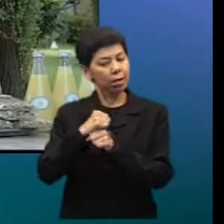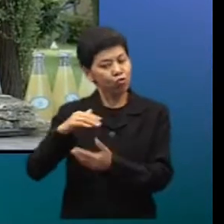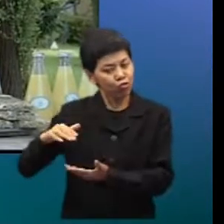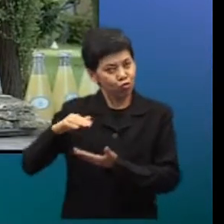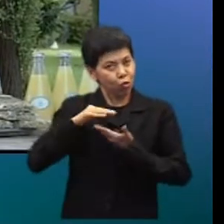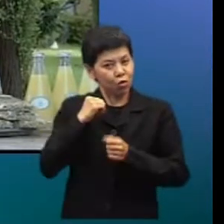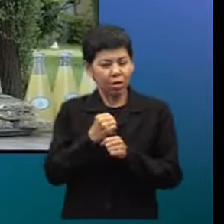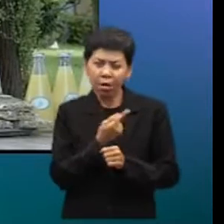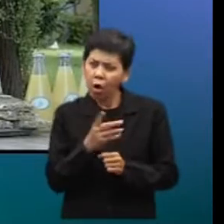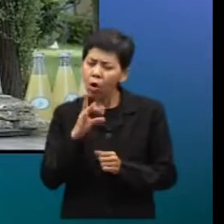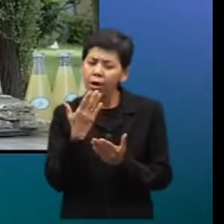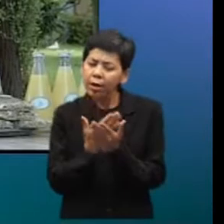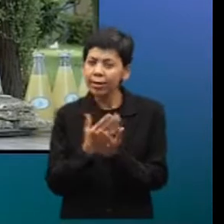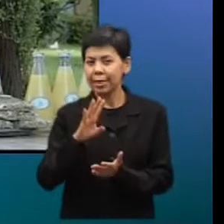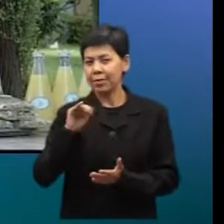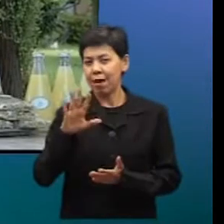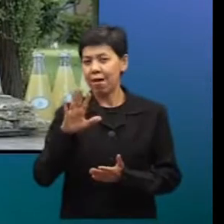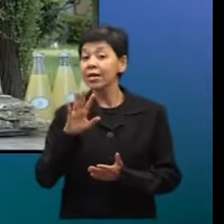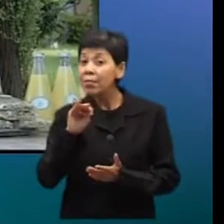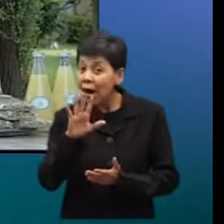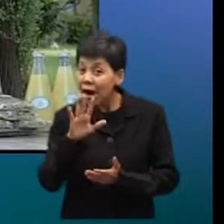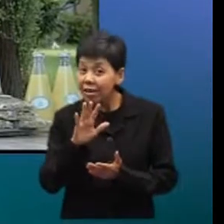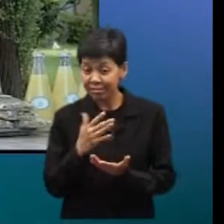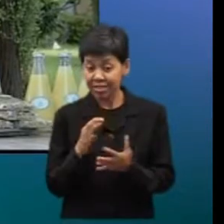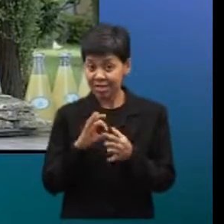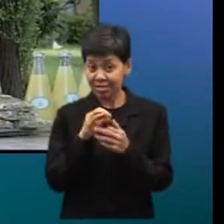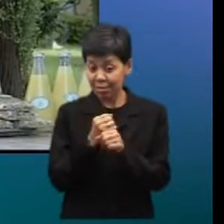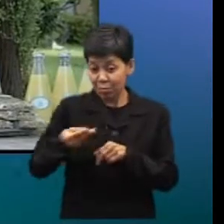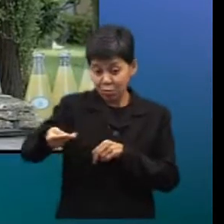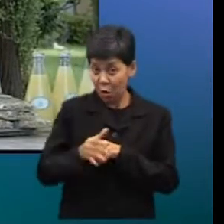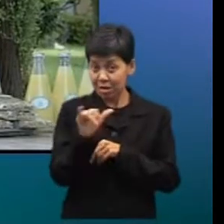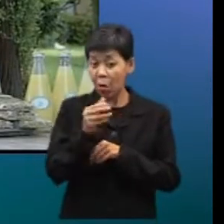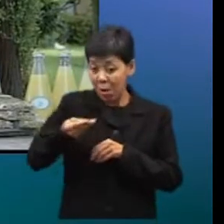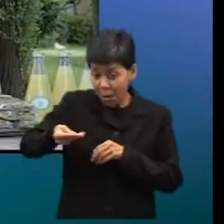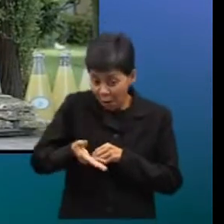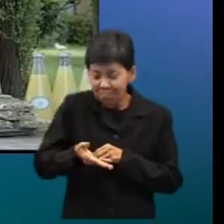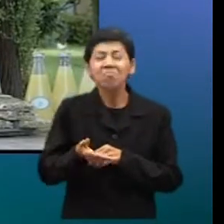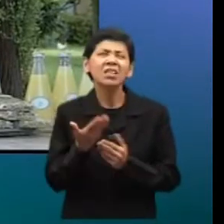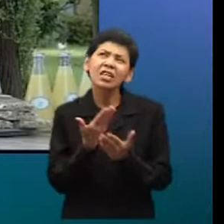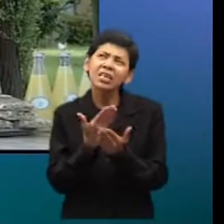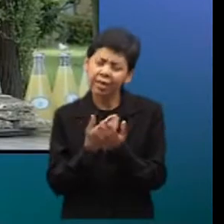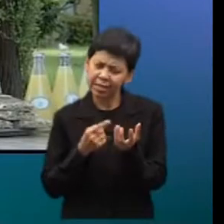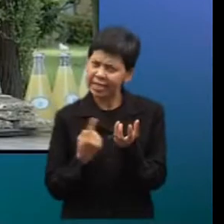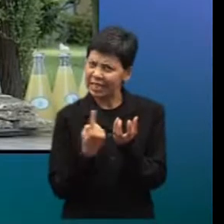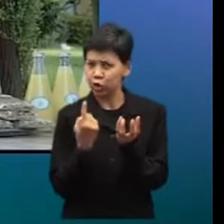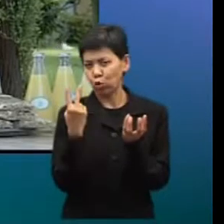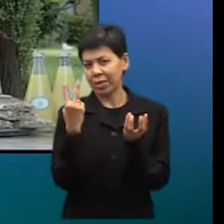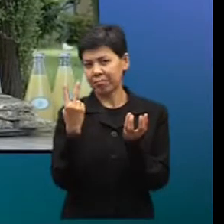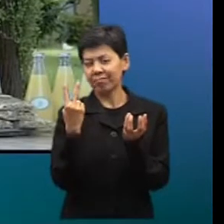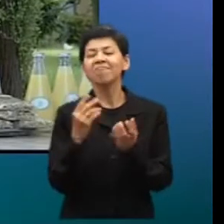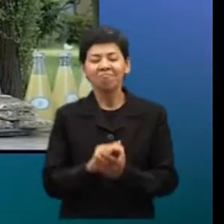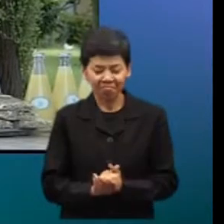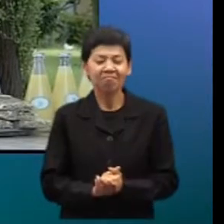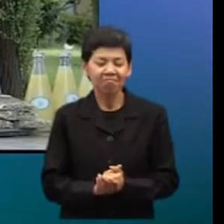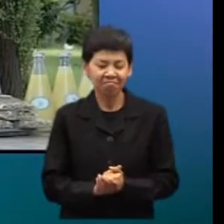ใน100แผ่นประมาณ45บาท45บาทยังไม่รวมในการที่จะทอดถ้าทอดแล้วเราจะขายได้ประมาณแผ่นละ2บาทนะคะตร